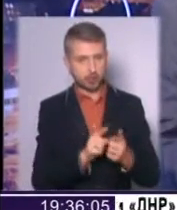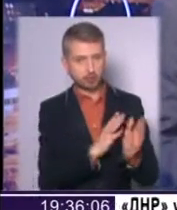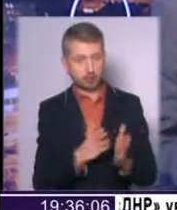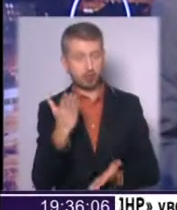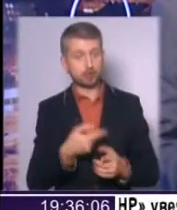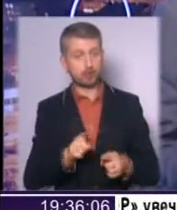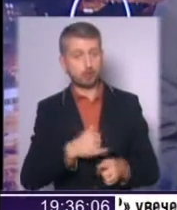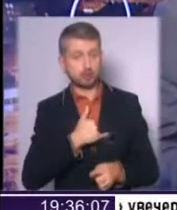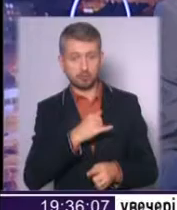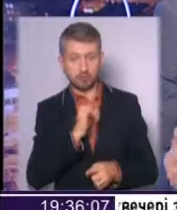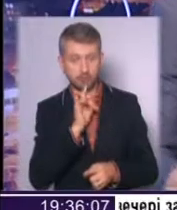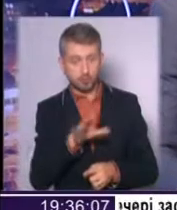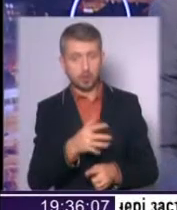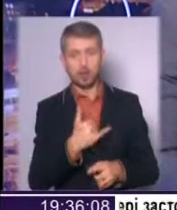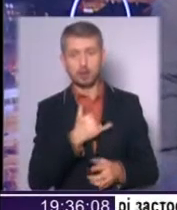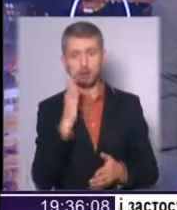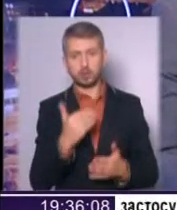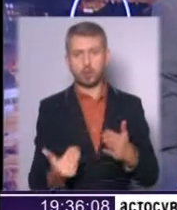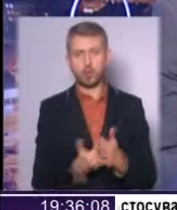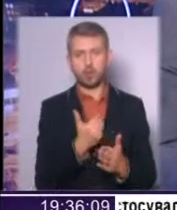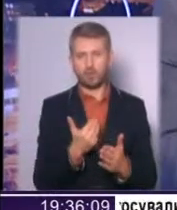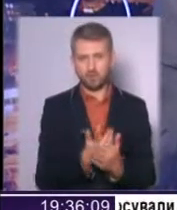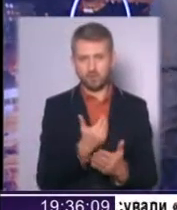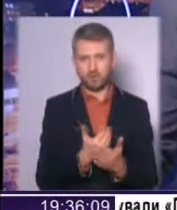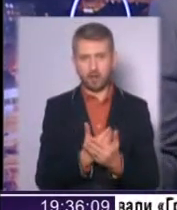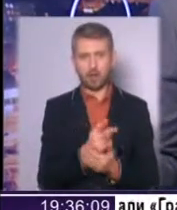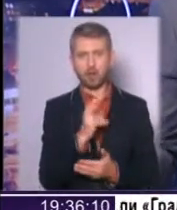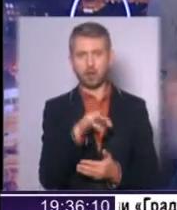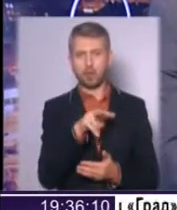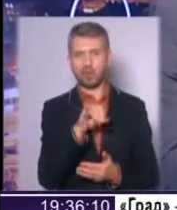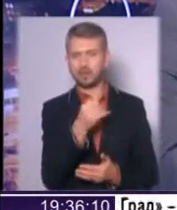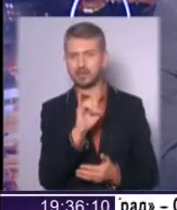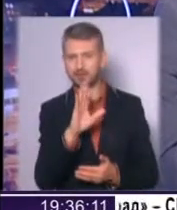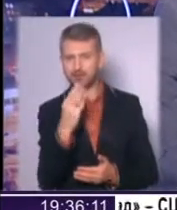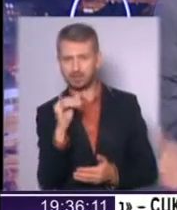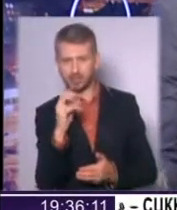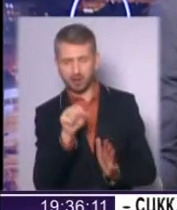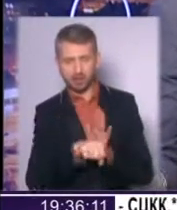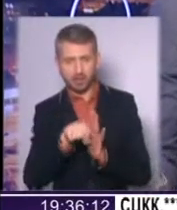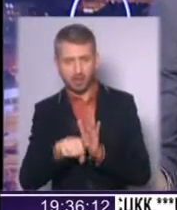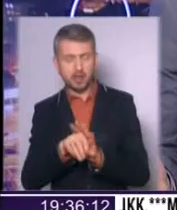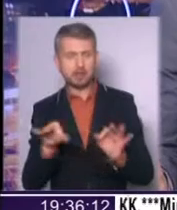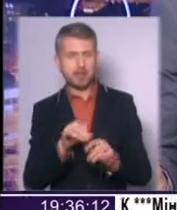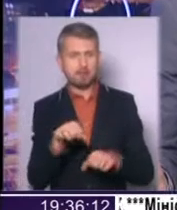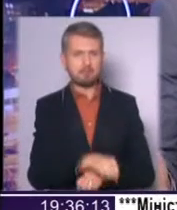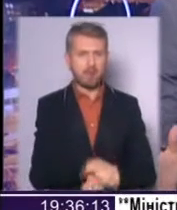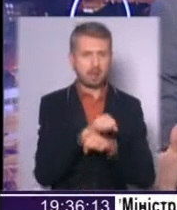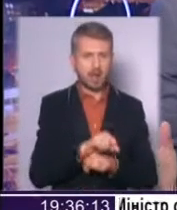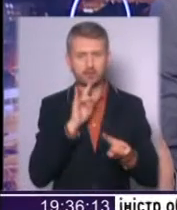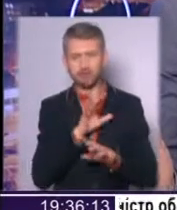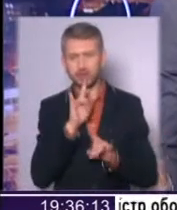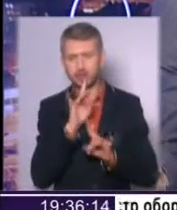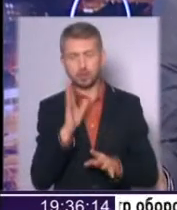І, в принципі, тримати його далі не має сенсу. Ну, я вважаю, що, дійсно, нам потрібно відправляти уряд відставку терміново, притягати